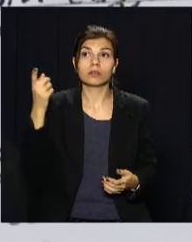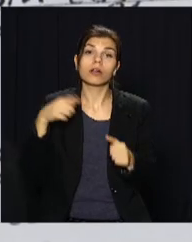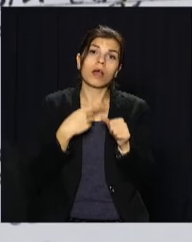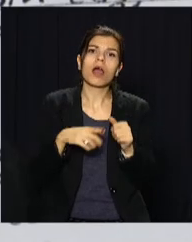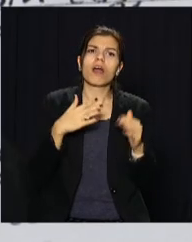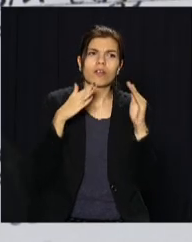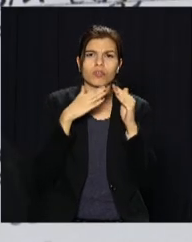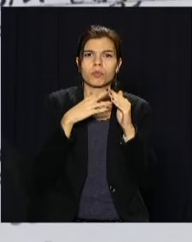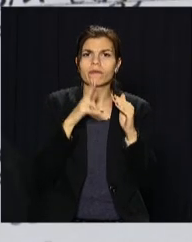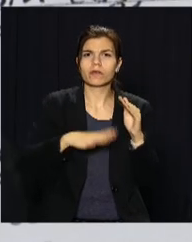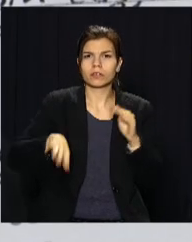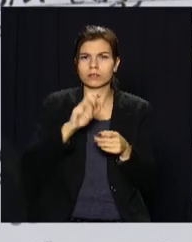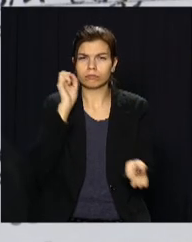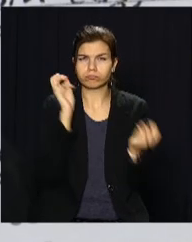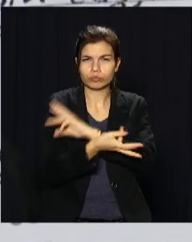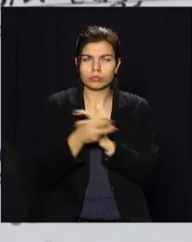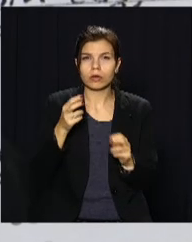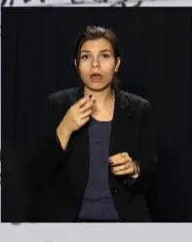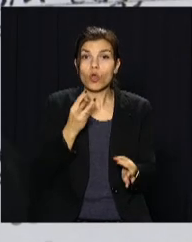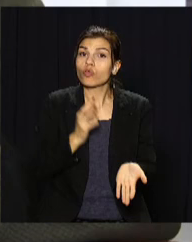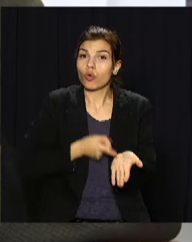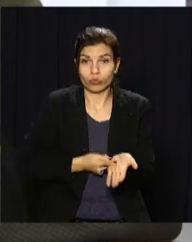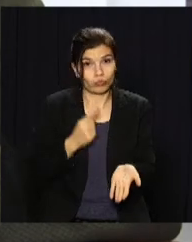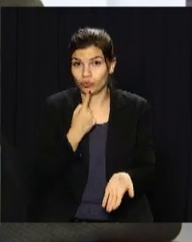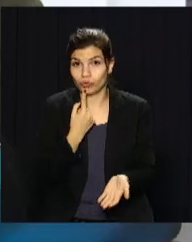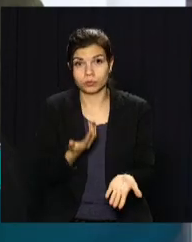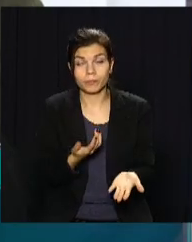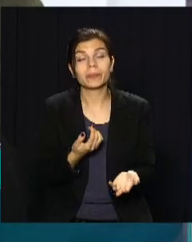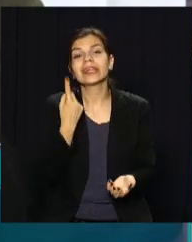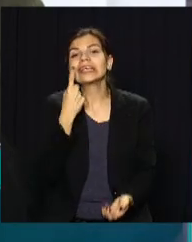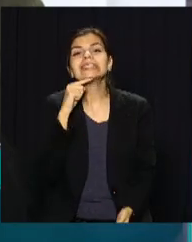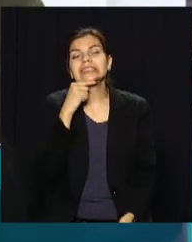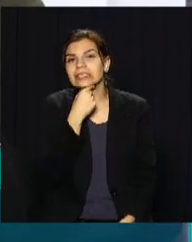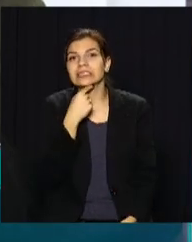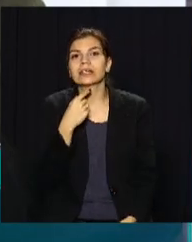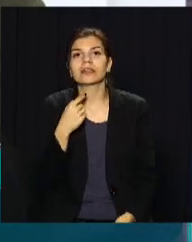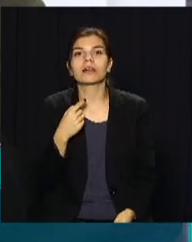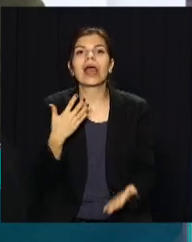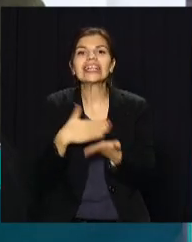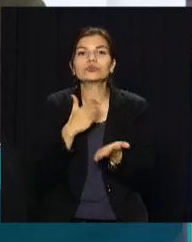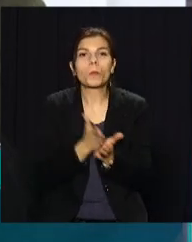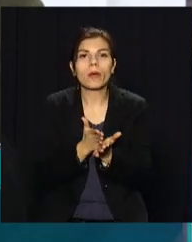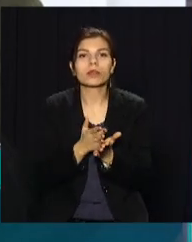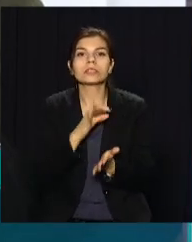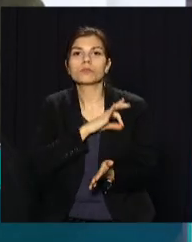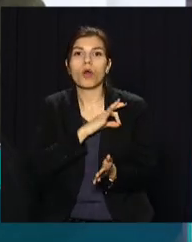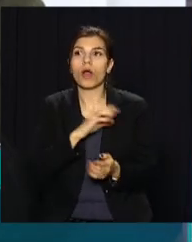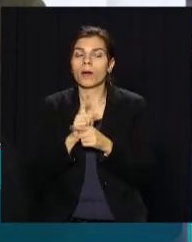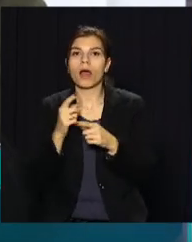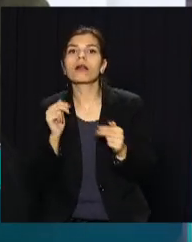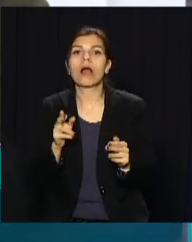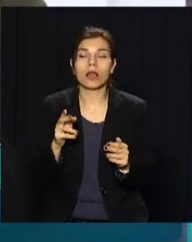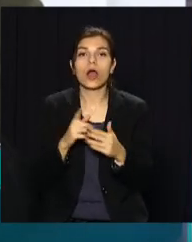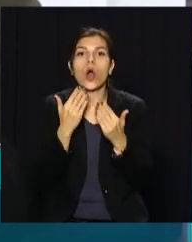матеріальних збитків власнику. Однак довести це не так просто. Єдинственний інструмент воздействия одного на другого –